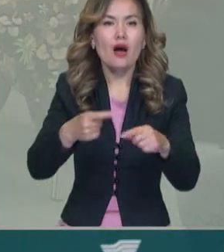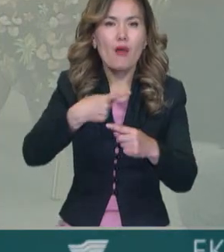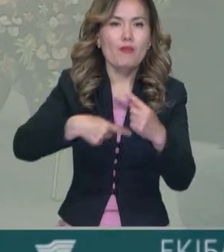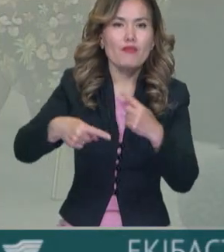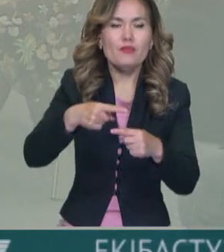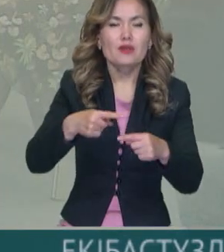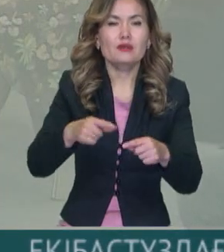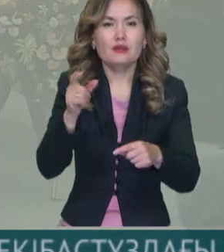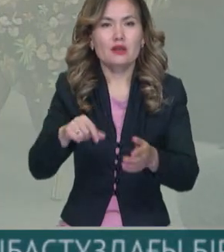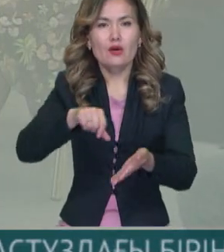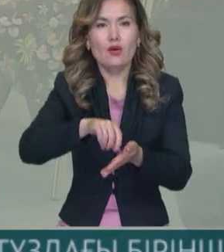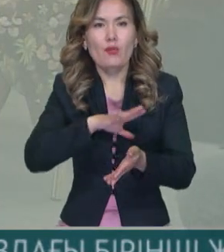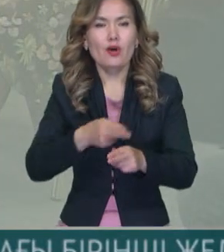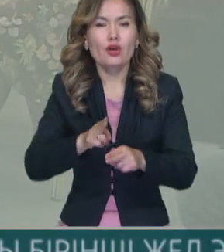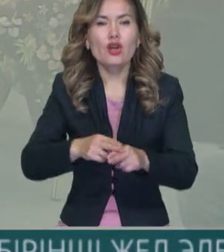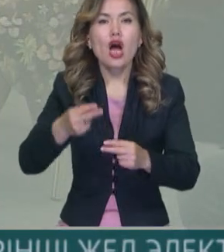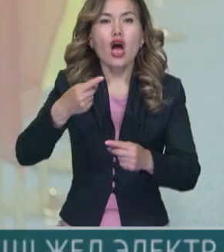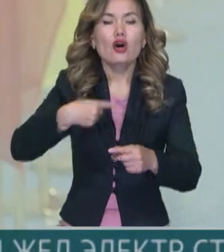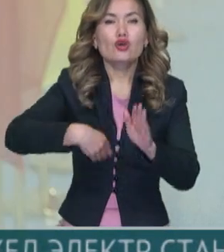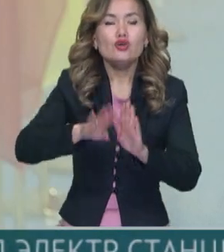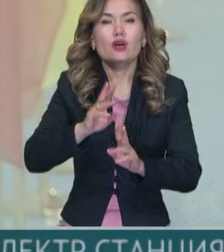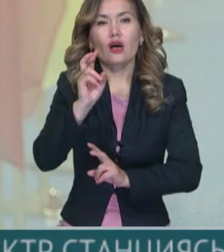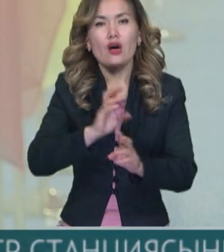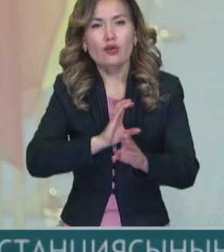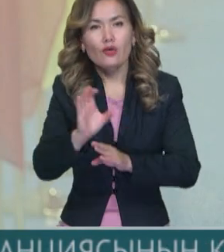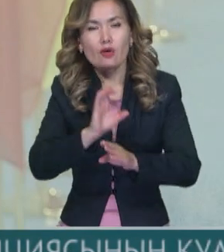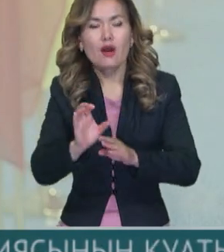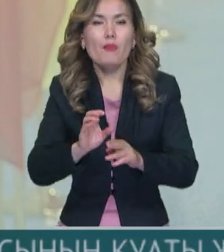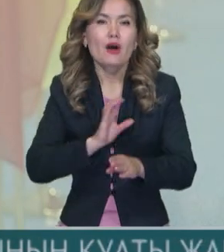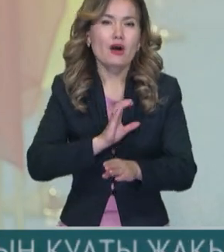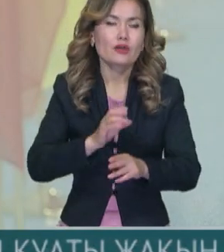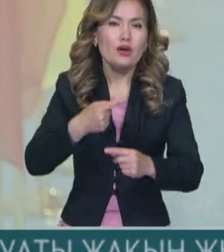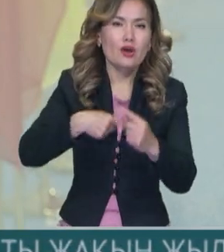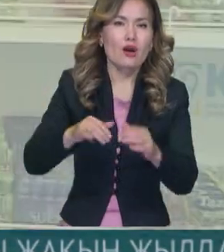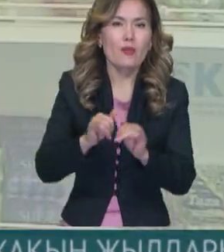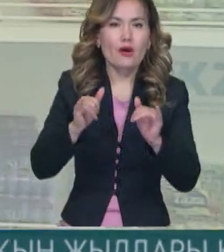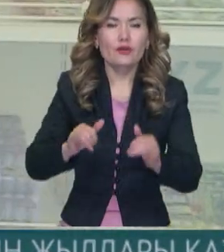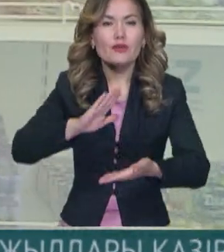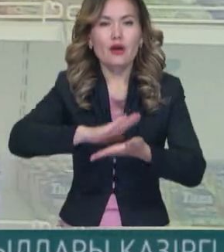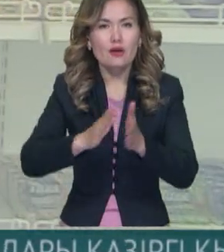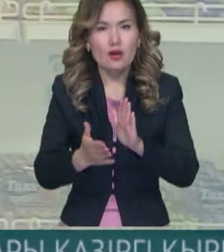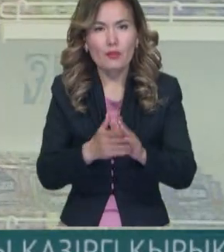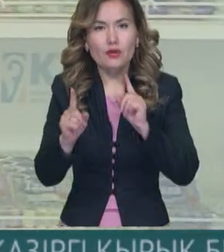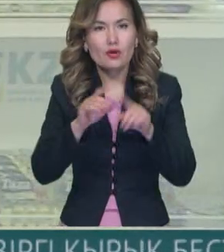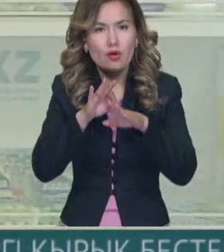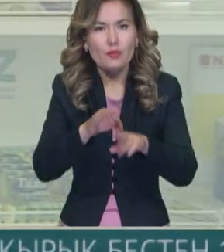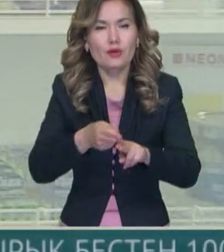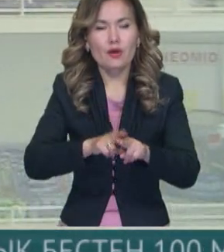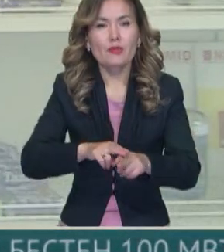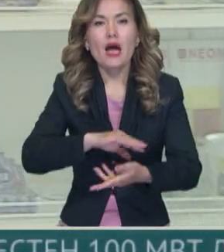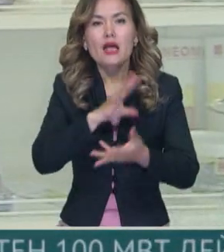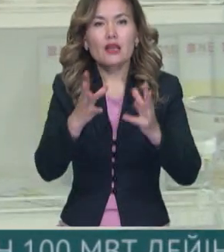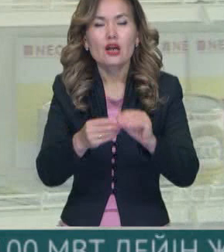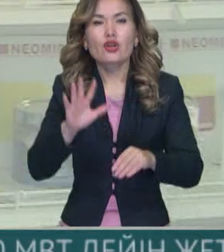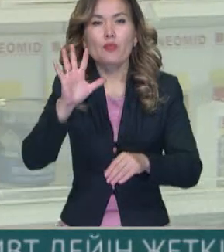күнге жалғасатын шара барысында үздік тауар өндірушілер мен саудагерлер 6000-нан астам екі жақты кездесу өткізбек. Нәтижесінде 500-ге